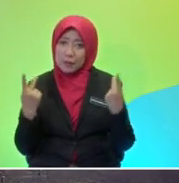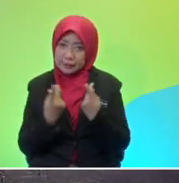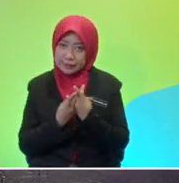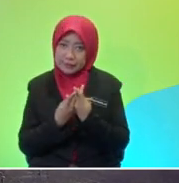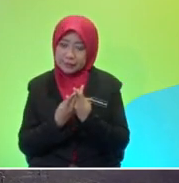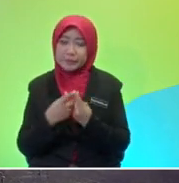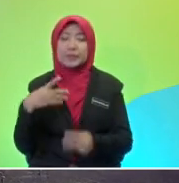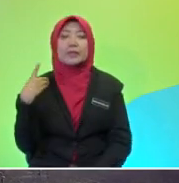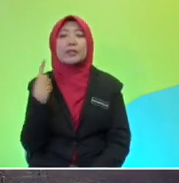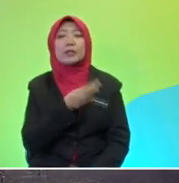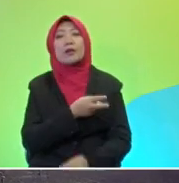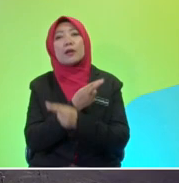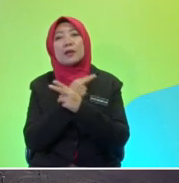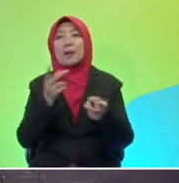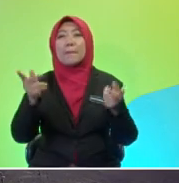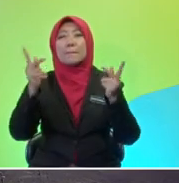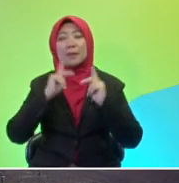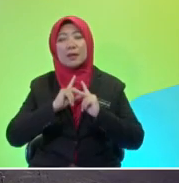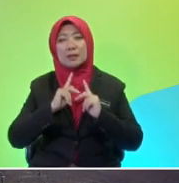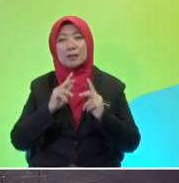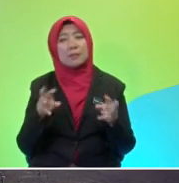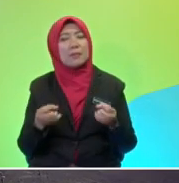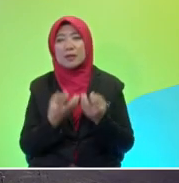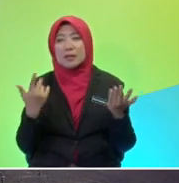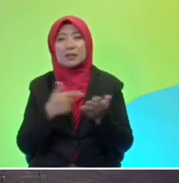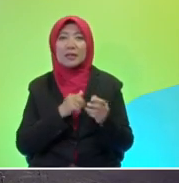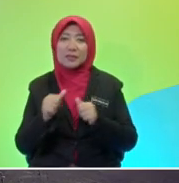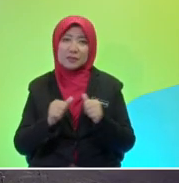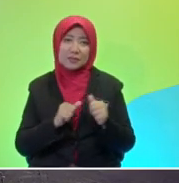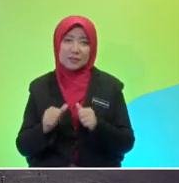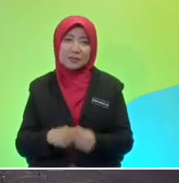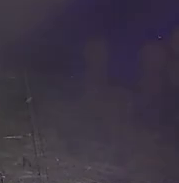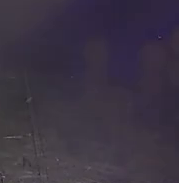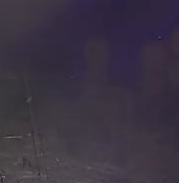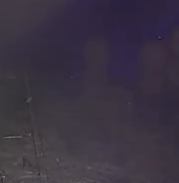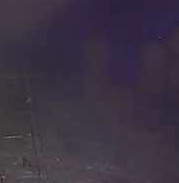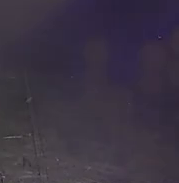sementara ini dan kembali lepas ini dengan bermacam-macam activity lagi